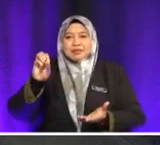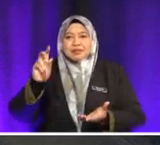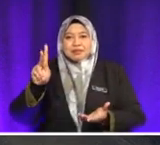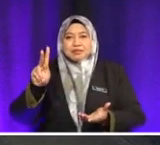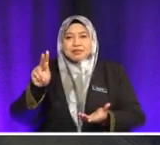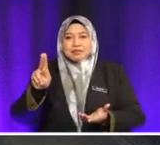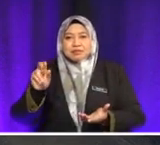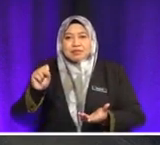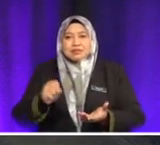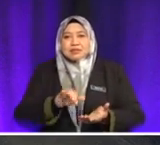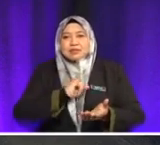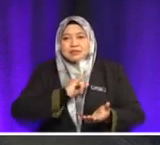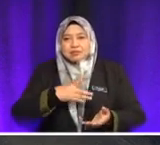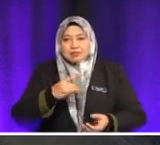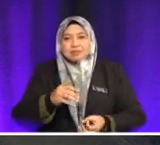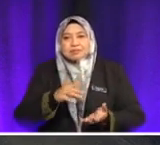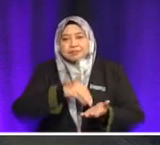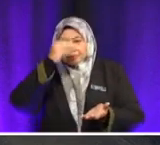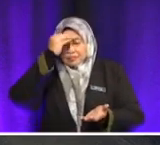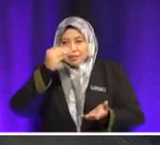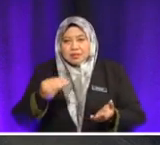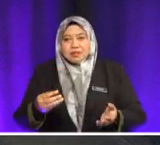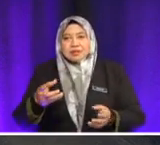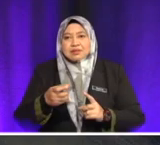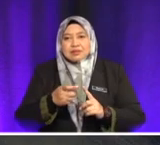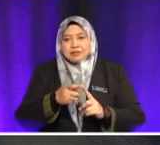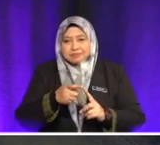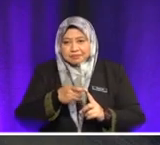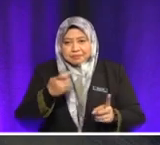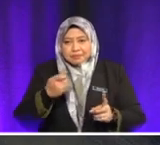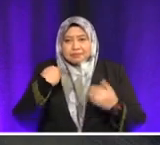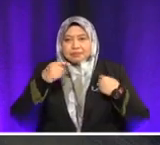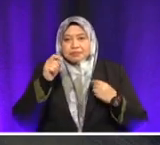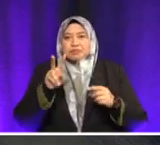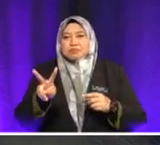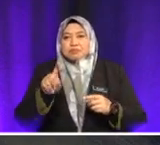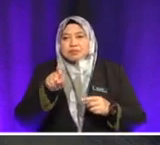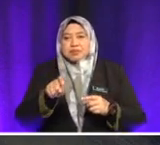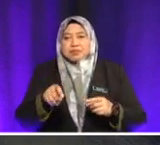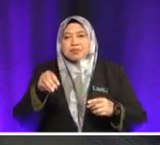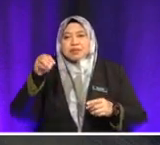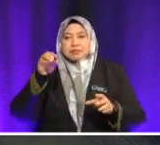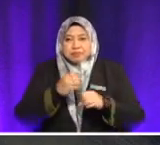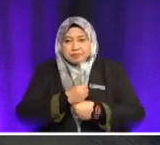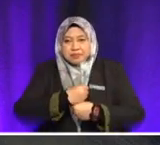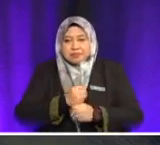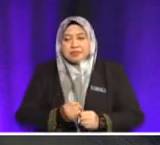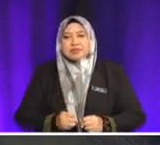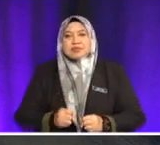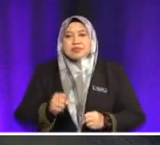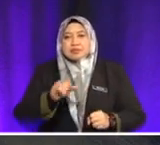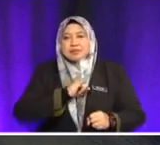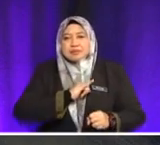untuk belajar berani melibatkan ada dua titik satu bentuk dan bukan pelajaran